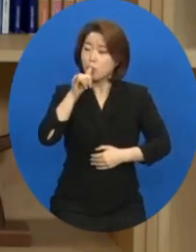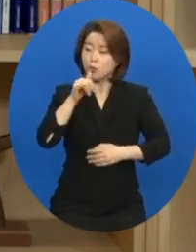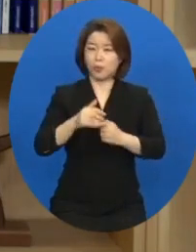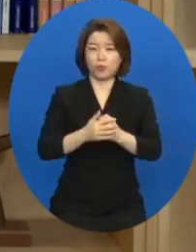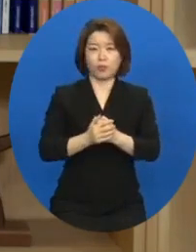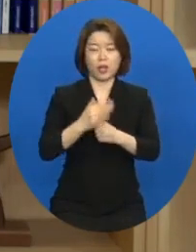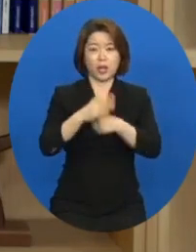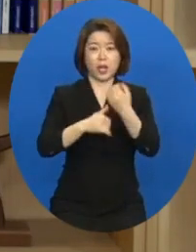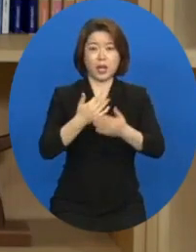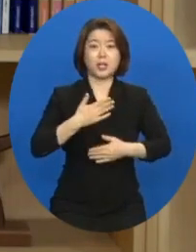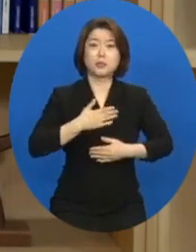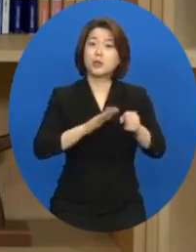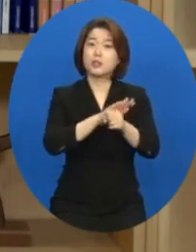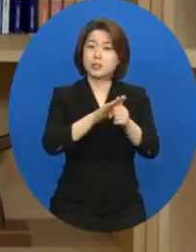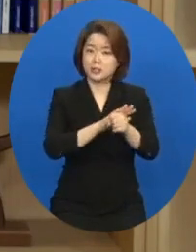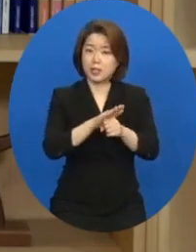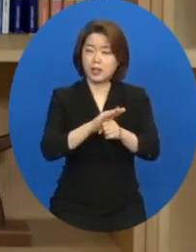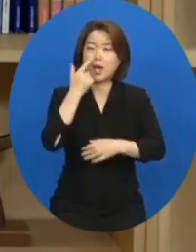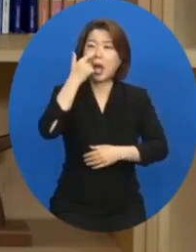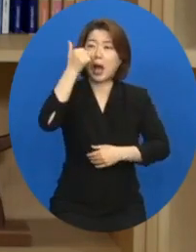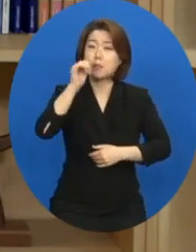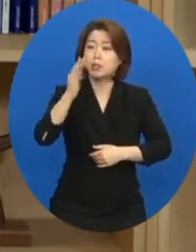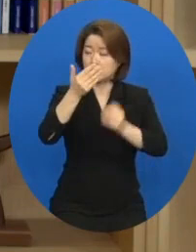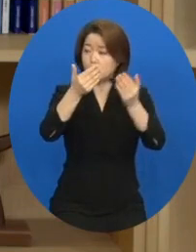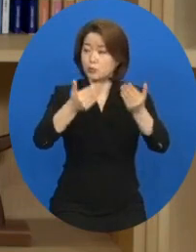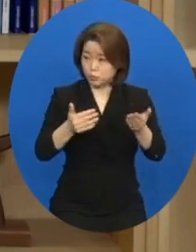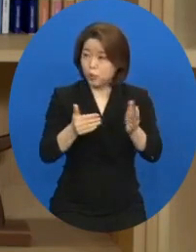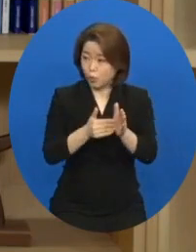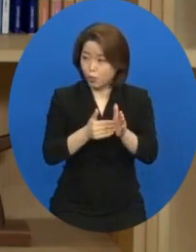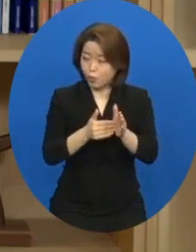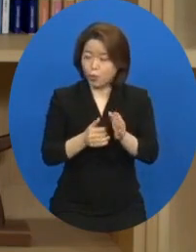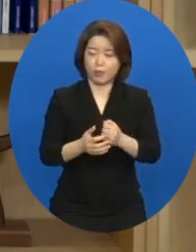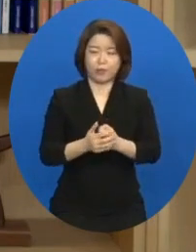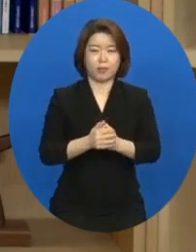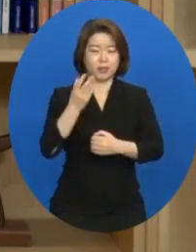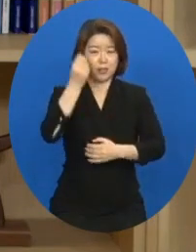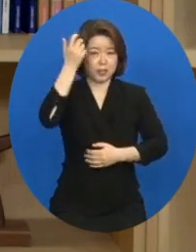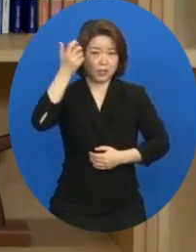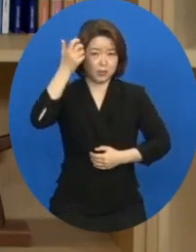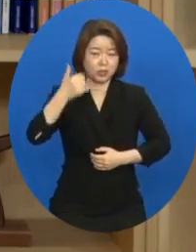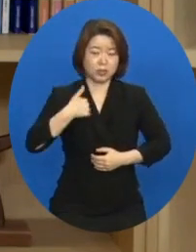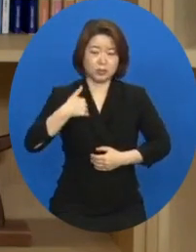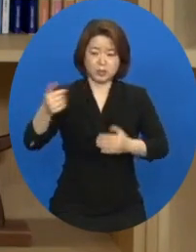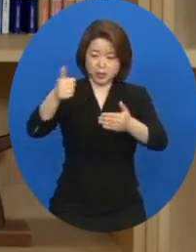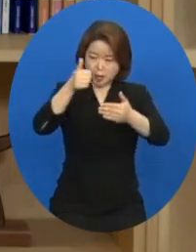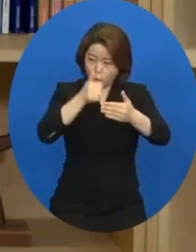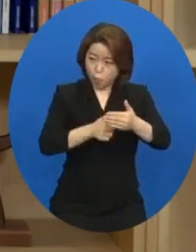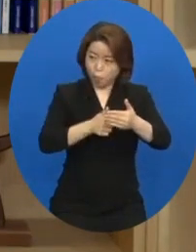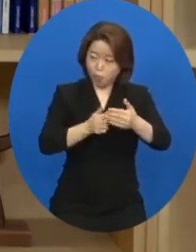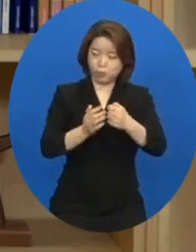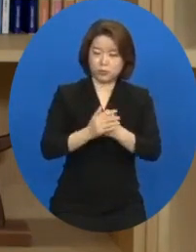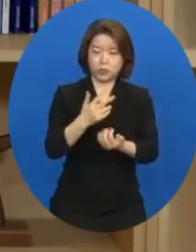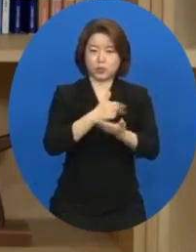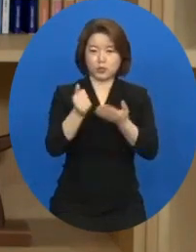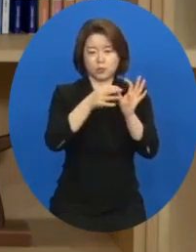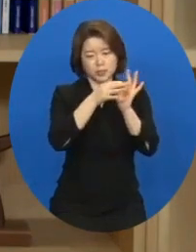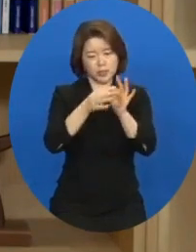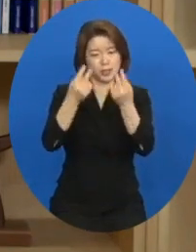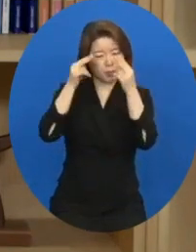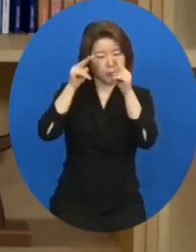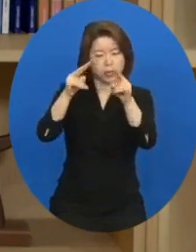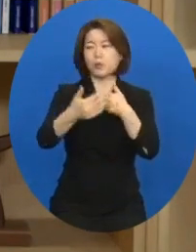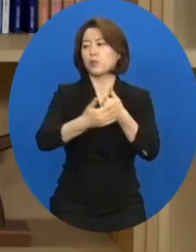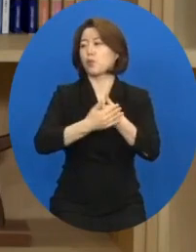하나님은 저를 사랑하시는 아버지가 드시는거 성령께서는 제 안에 오셔서 주님을 계속 바라보게